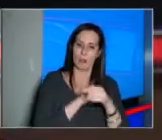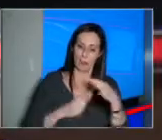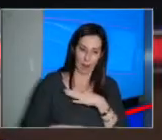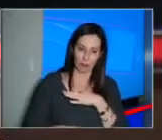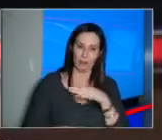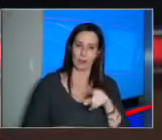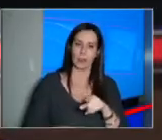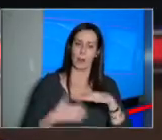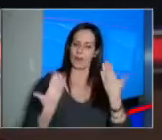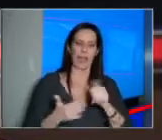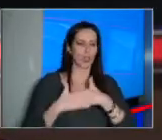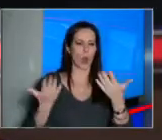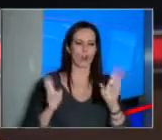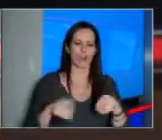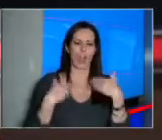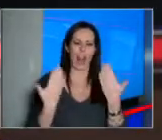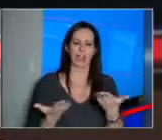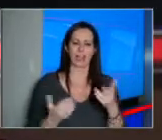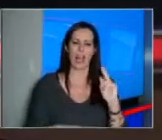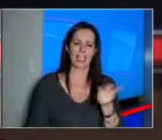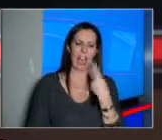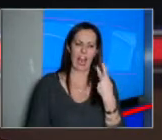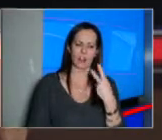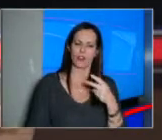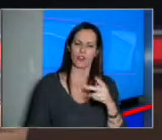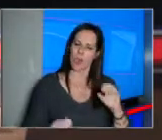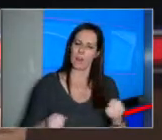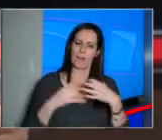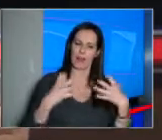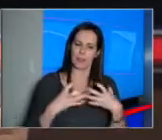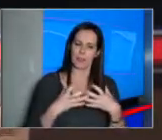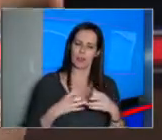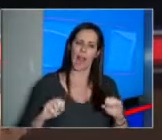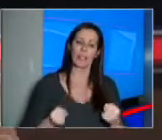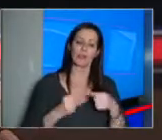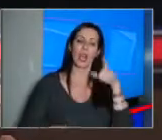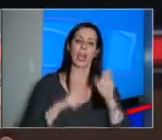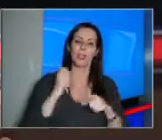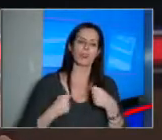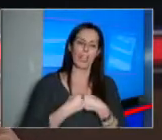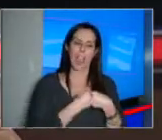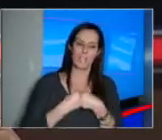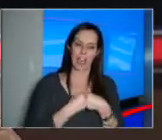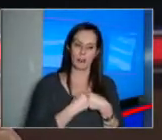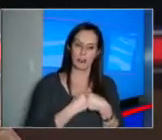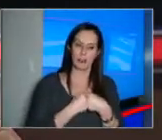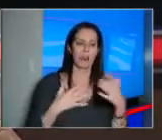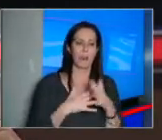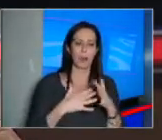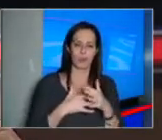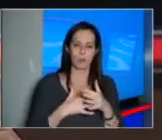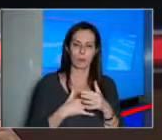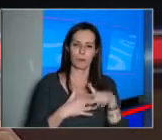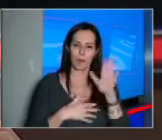מבחינתי זה המתנה הכי גדולה שאפשר לתת היום לקהילה של פעילים חברתיים, של אקטיביסטים, של אנשים שנאבקים וביקורתיים באופן